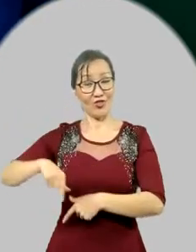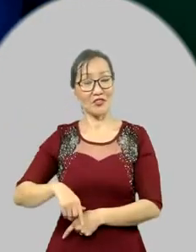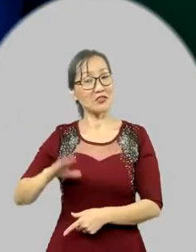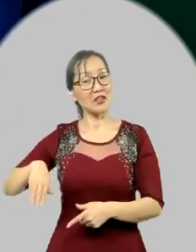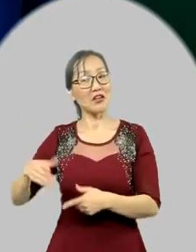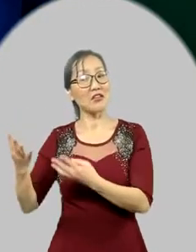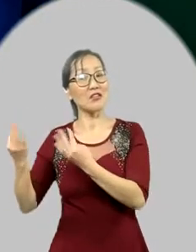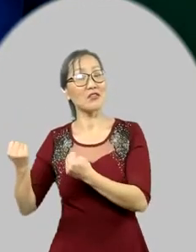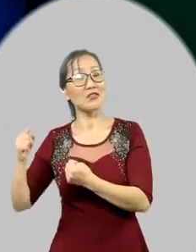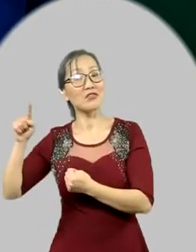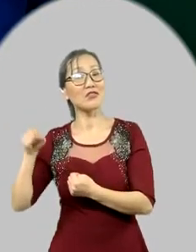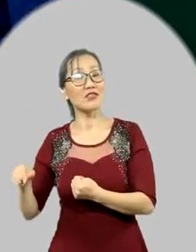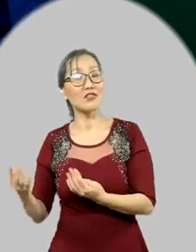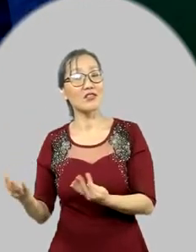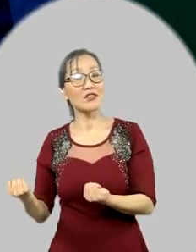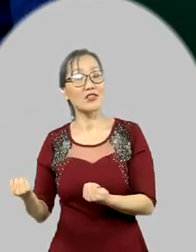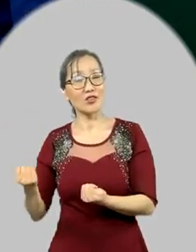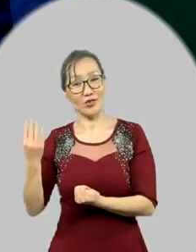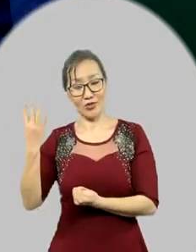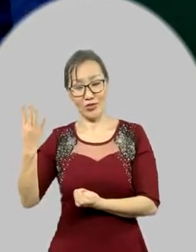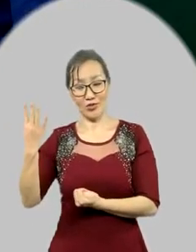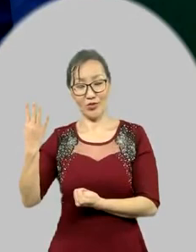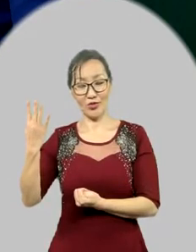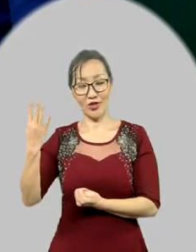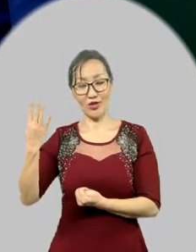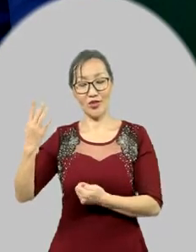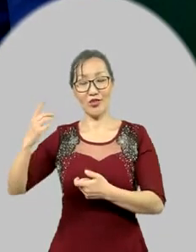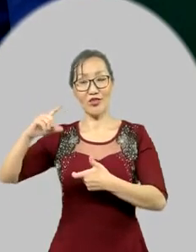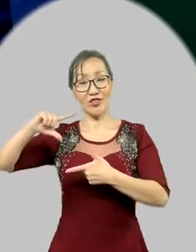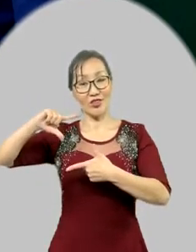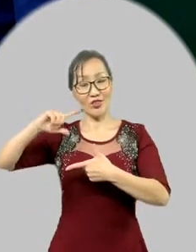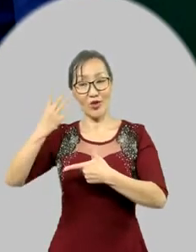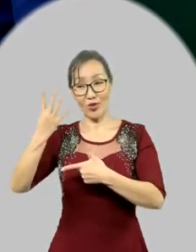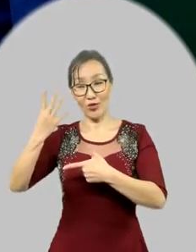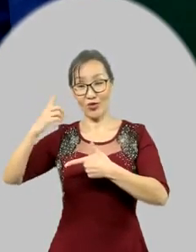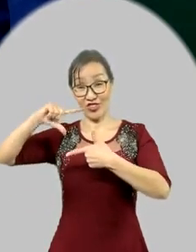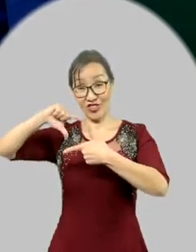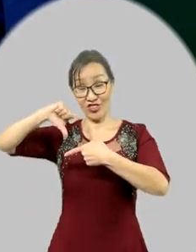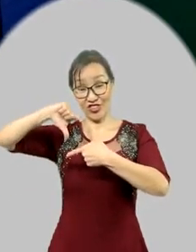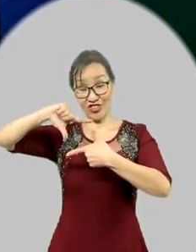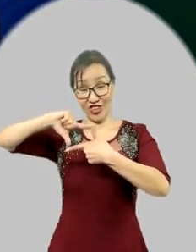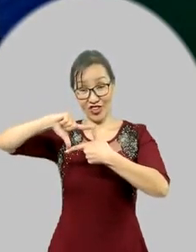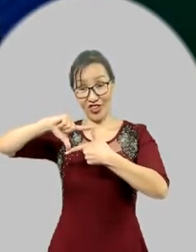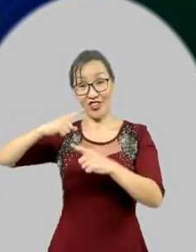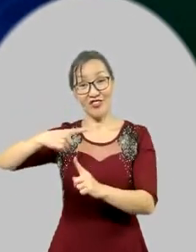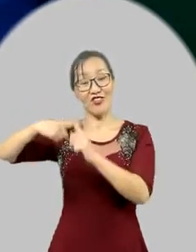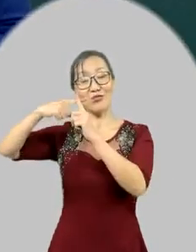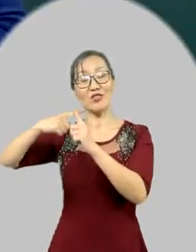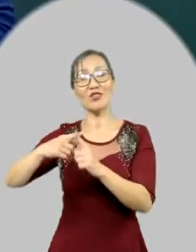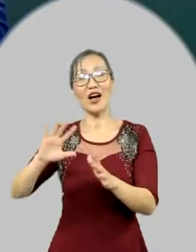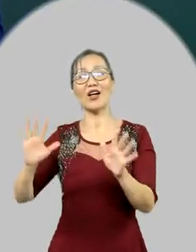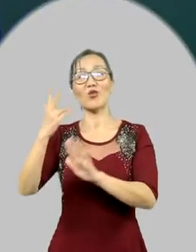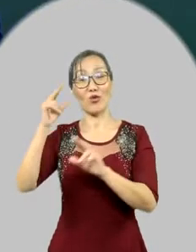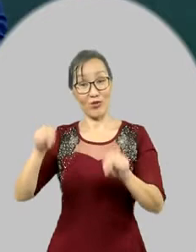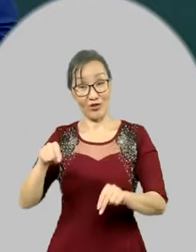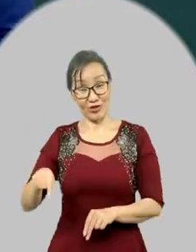За тэгвэл дараагийн хэсэгт 4 тэгш өнцөгт нэмэгдсэн 4 үйтэй болсон байна.